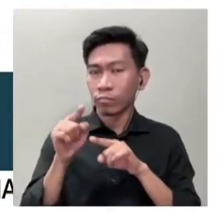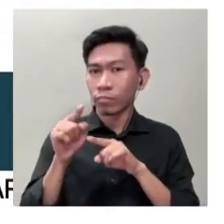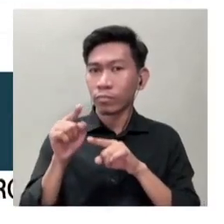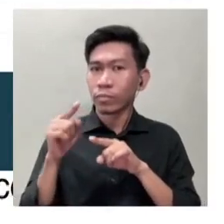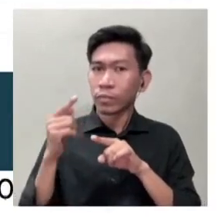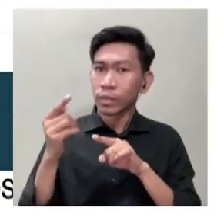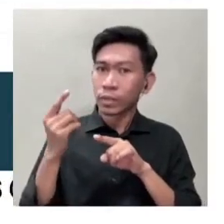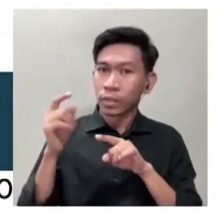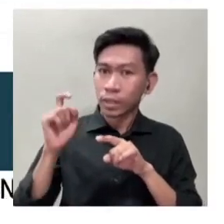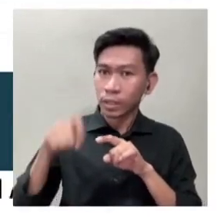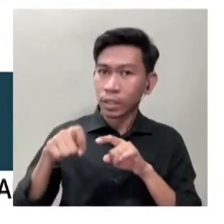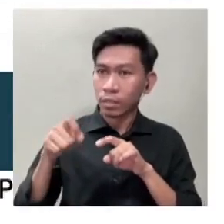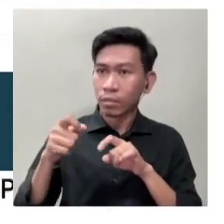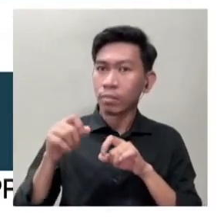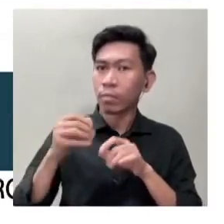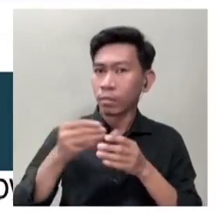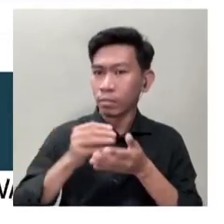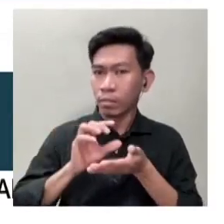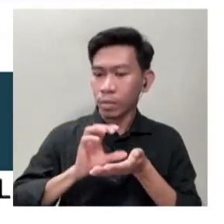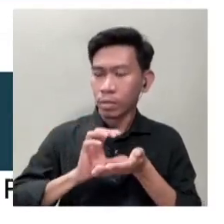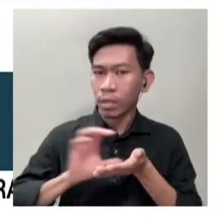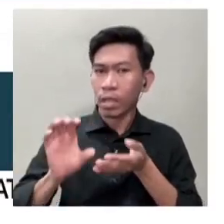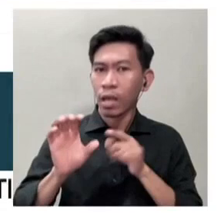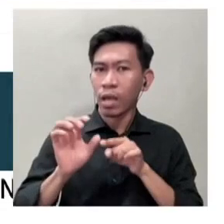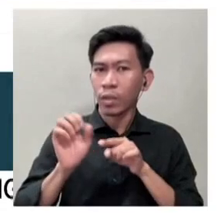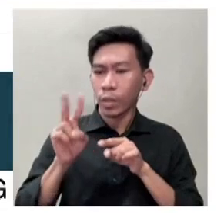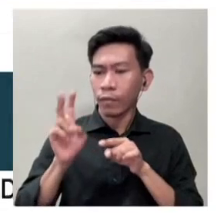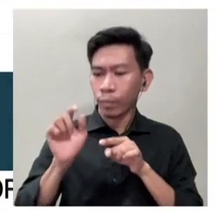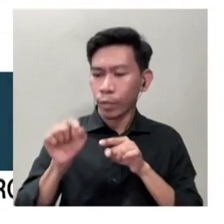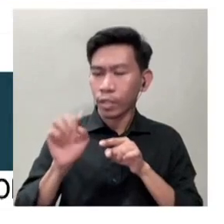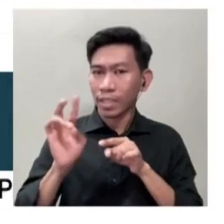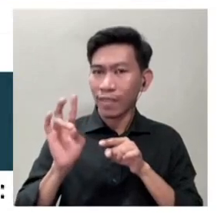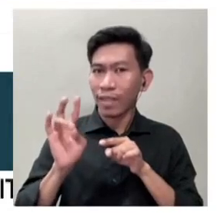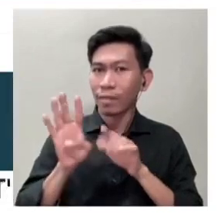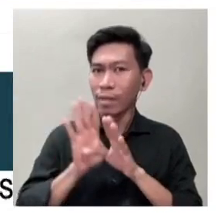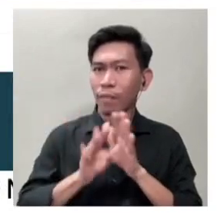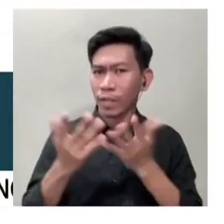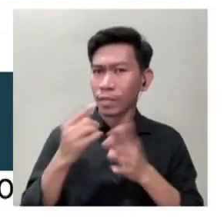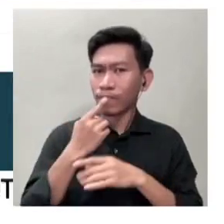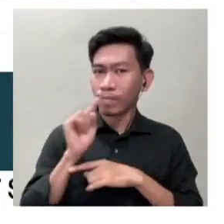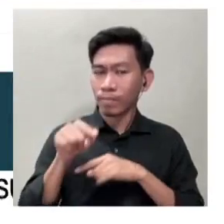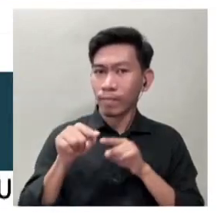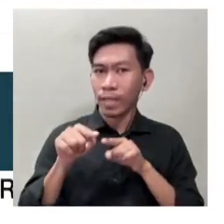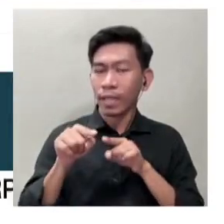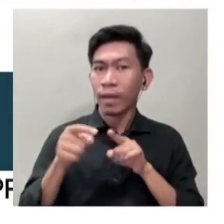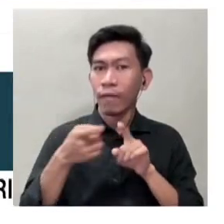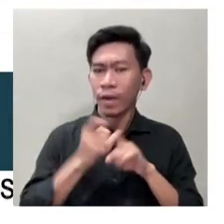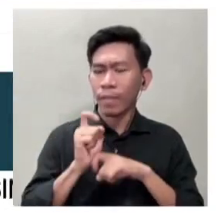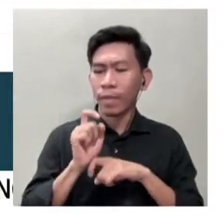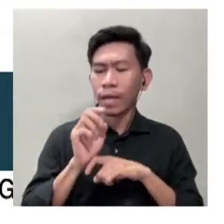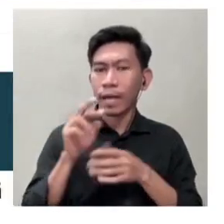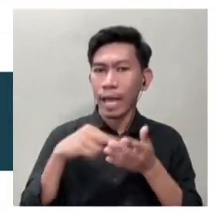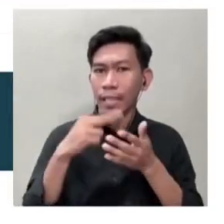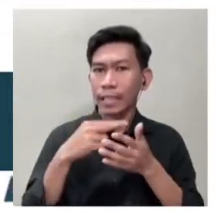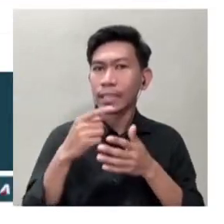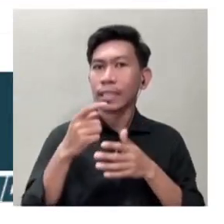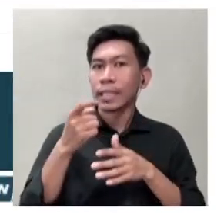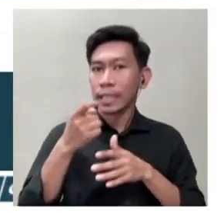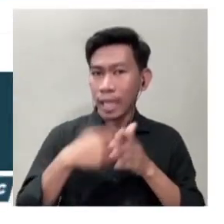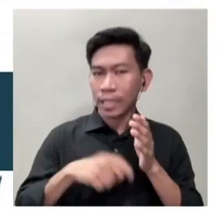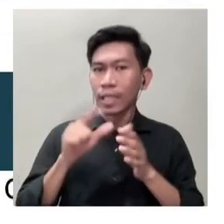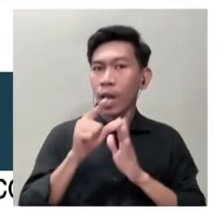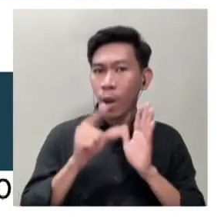magsasaka yung 12.7 billiones. Ito is from the RTL, yung Rice Tariffication Law na nakolekta.